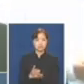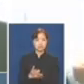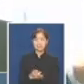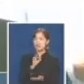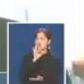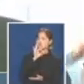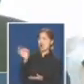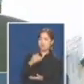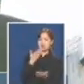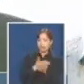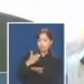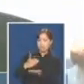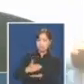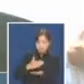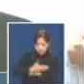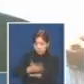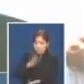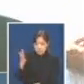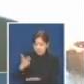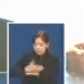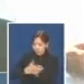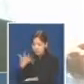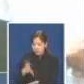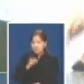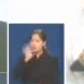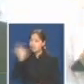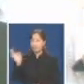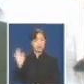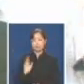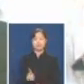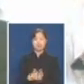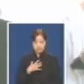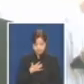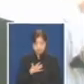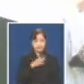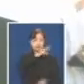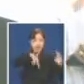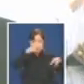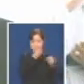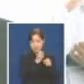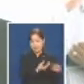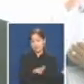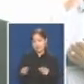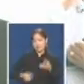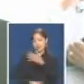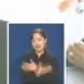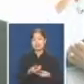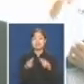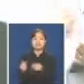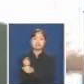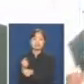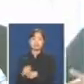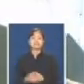ก็โดยถึงเรื่องการชำระหนี้ก็ต้องเรียนนิดนึงว่านะกยศ.ที่ให้โอกาสทางการศึกษาเนี่ยตั้งแ